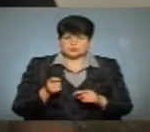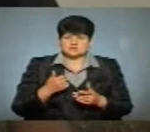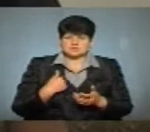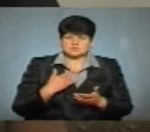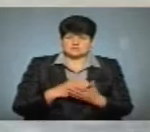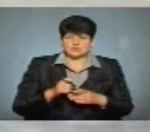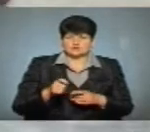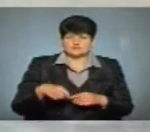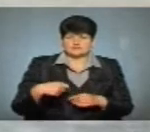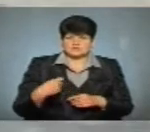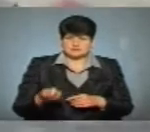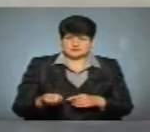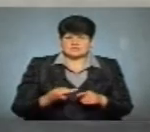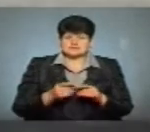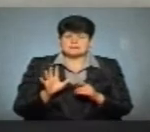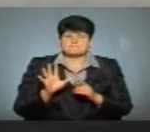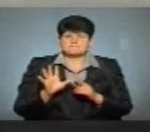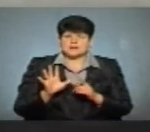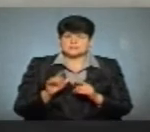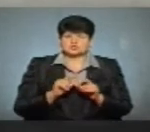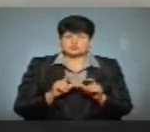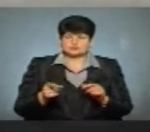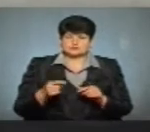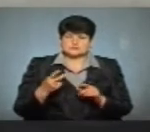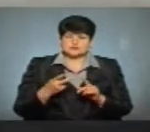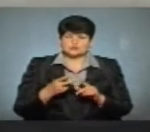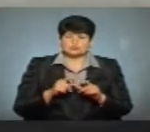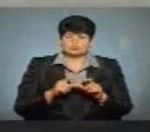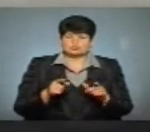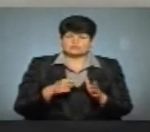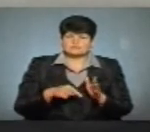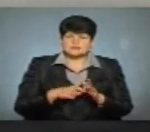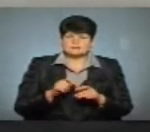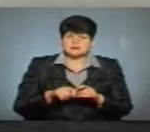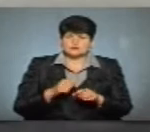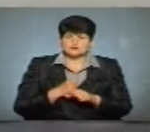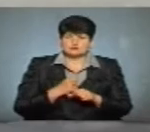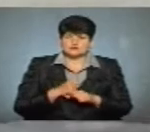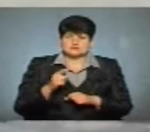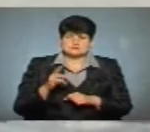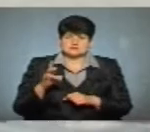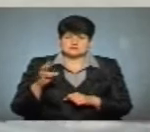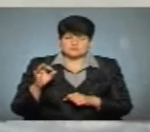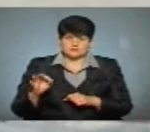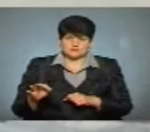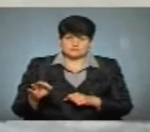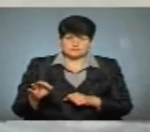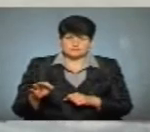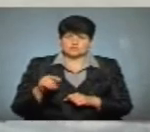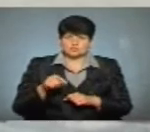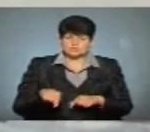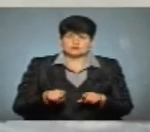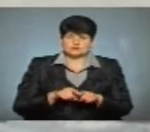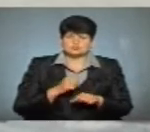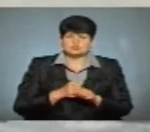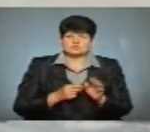ключі віддаю. А ось це п'ята школа Тернополя. Це другий пункт у місті, де перевіряють роботи зовнішнього незалежного оцінювання. Тут також